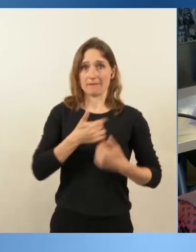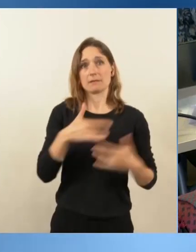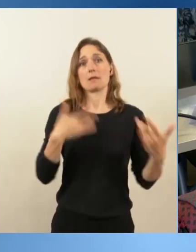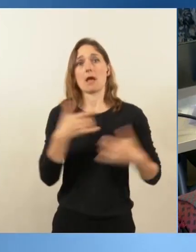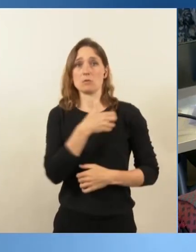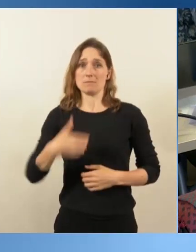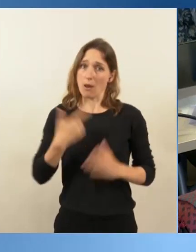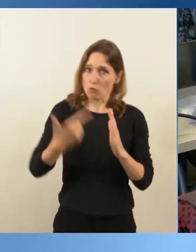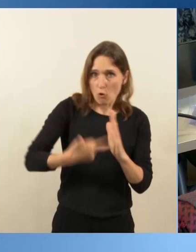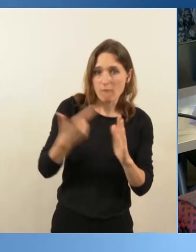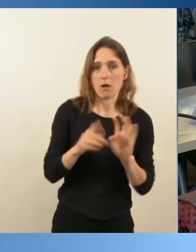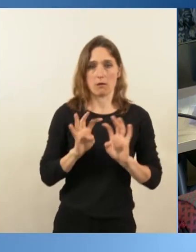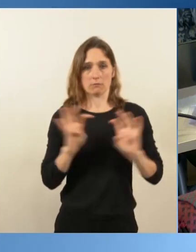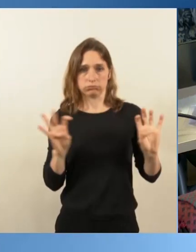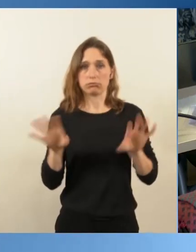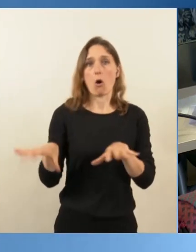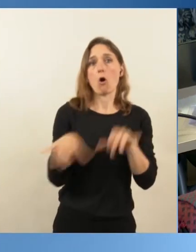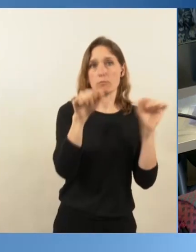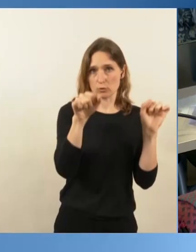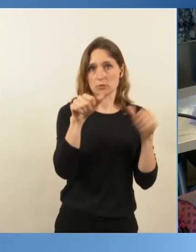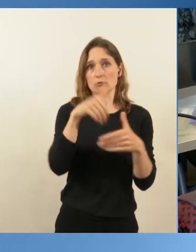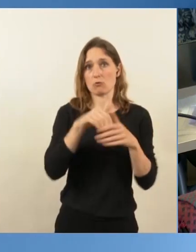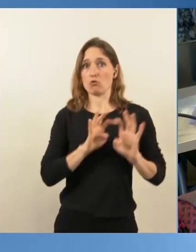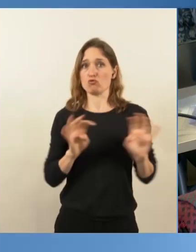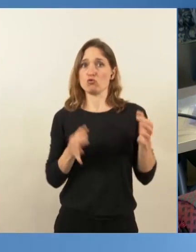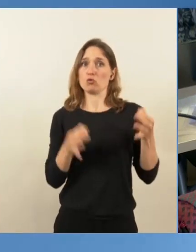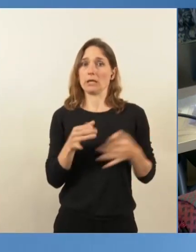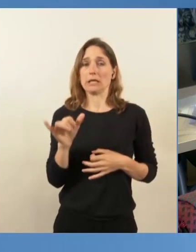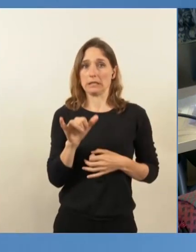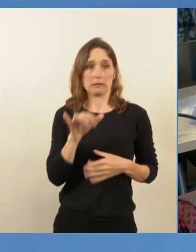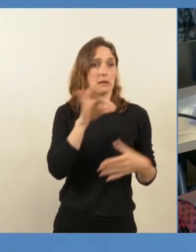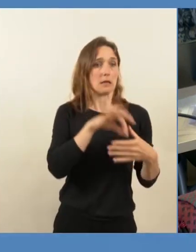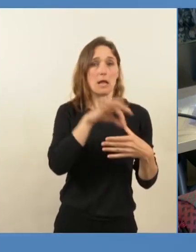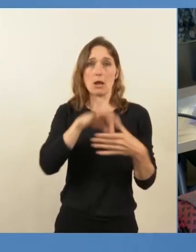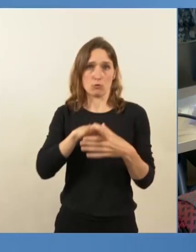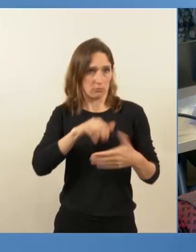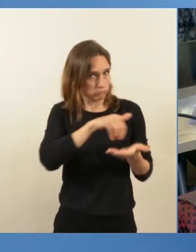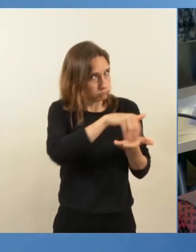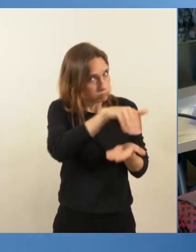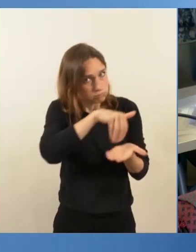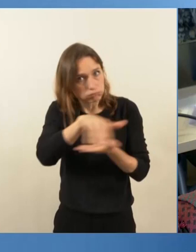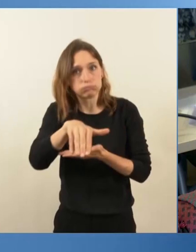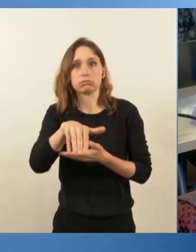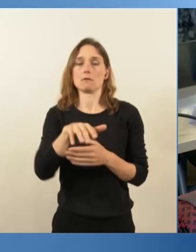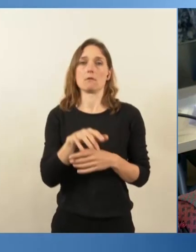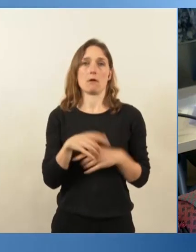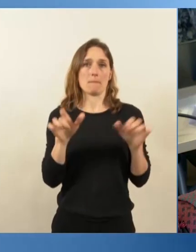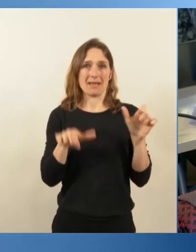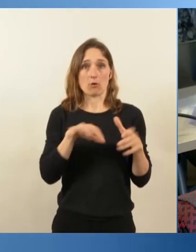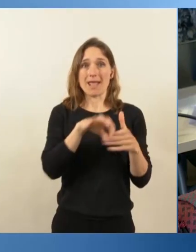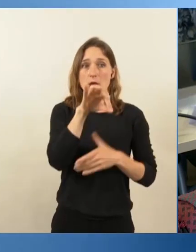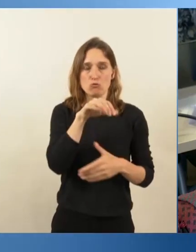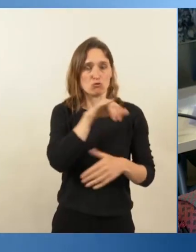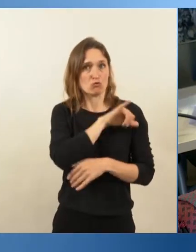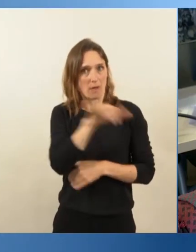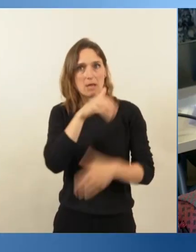deux fois avec des urines dans lesquels je le rappelle mais on le redira tout à l'heure les élus sont évidemment exclus il n'y a jamais eu d'élus de cette majorité et j'espère